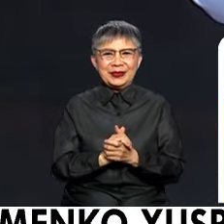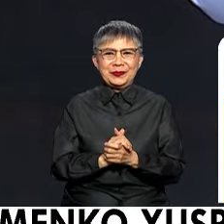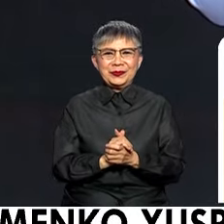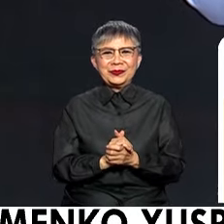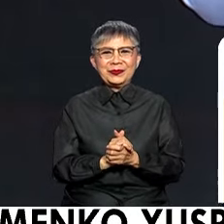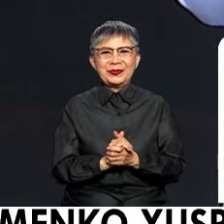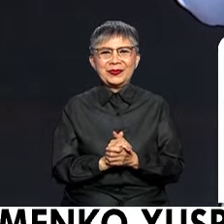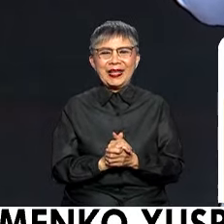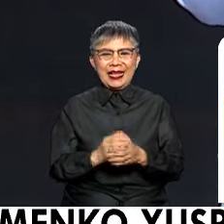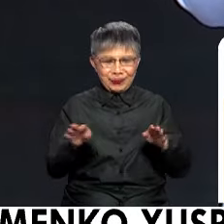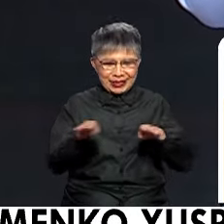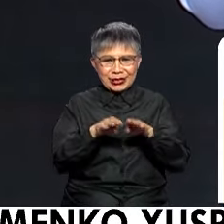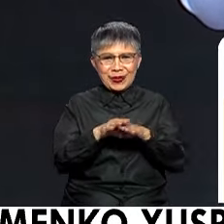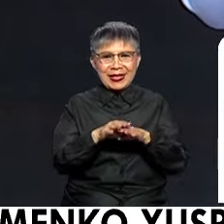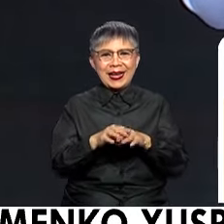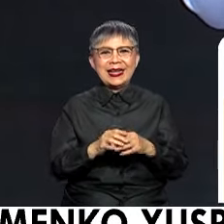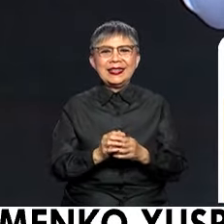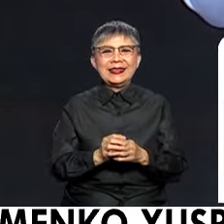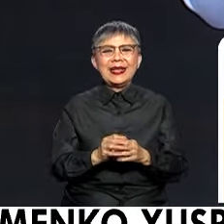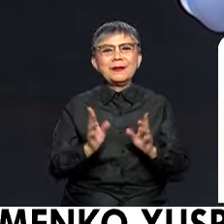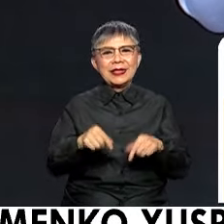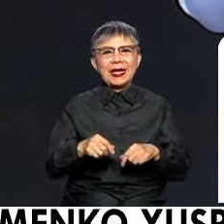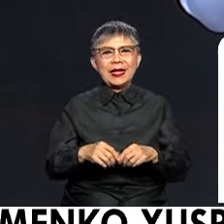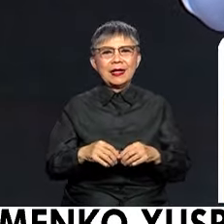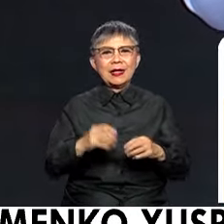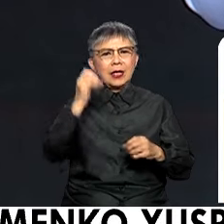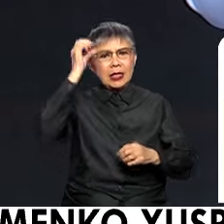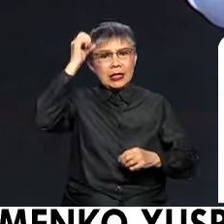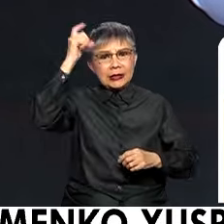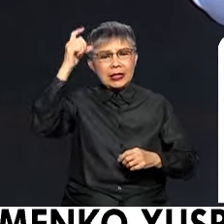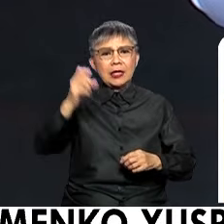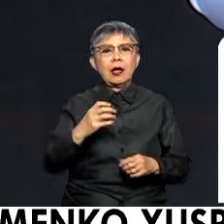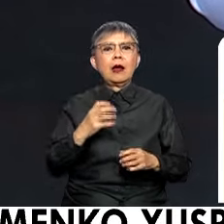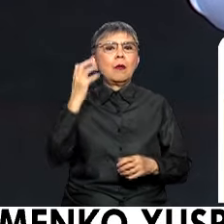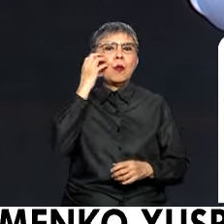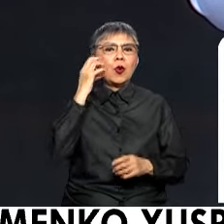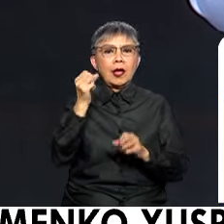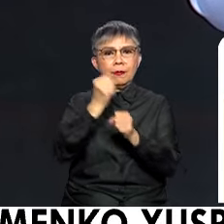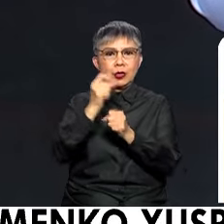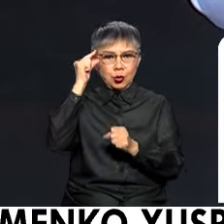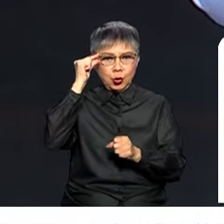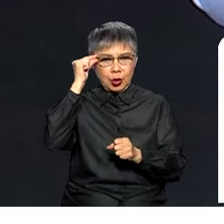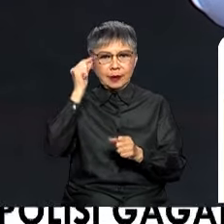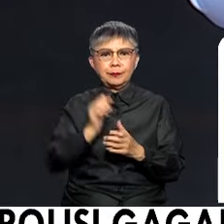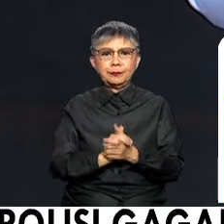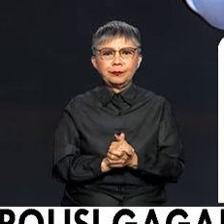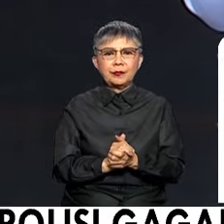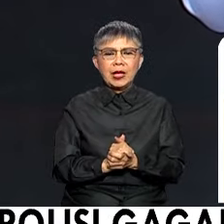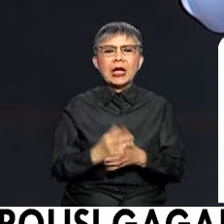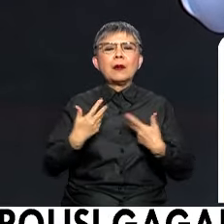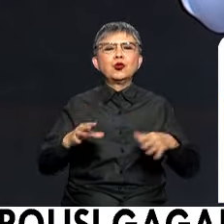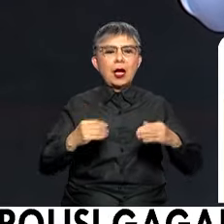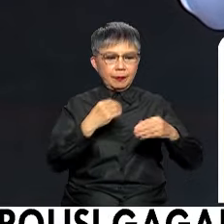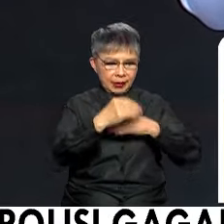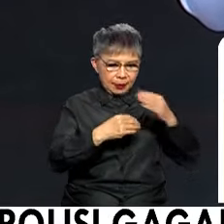kemudian ini sesuai dengan apa yang menjadi Asta cita dari Pak Prabowo dan Mas Gibran neraka bumi neraka dan kami telah